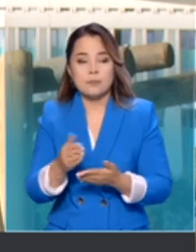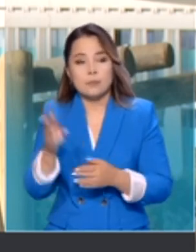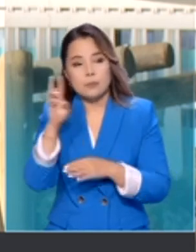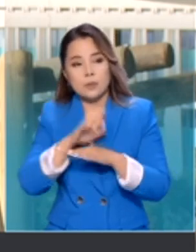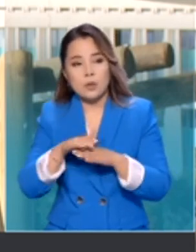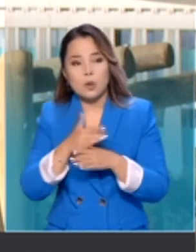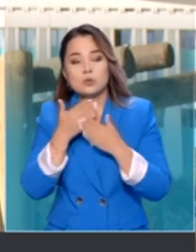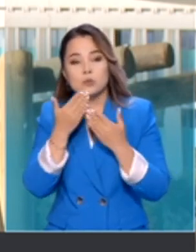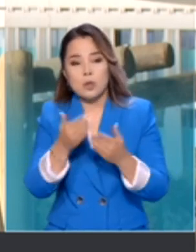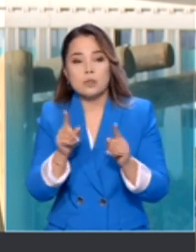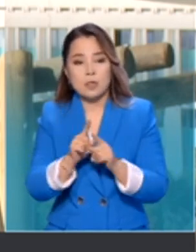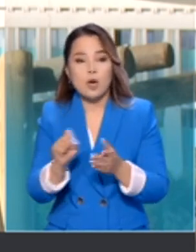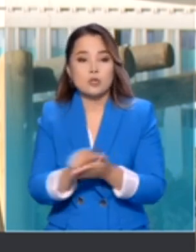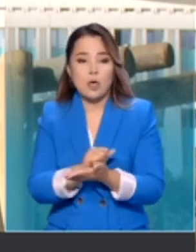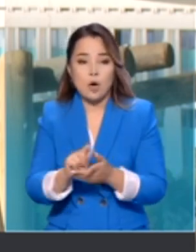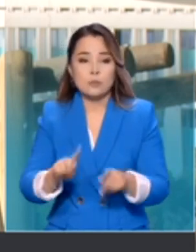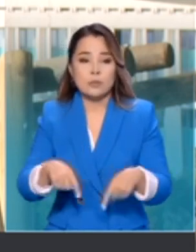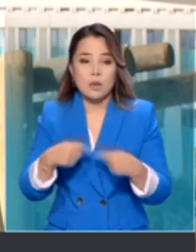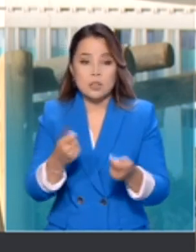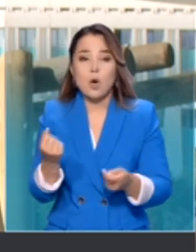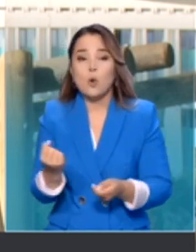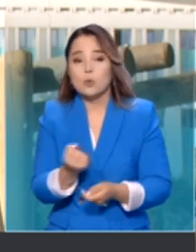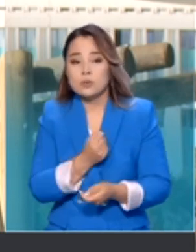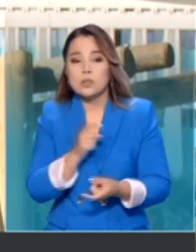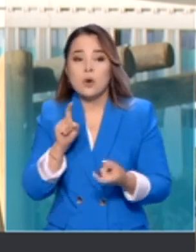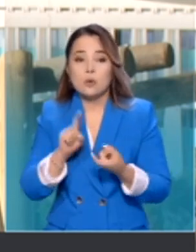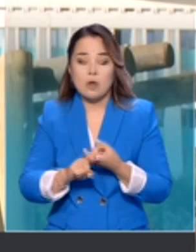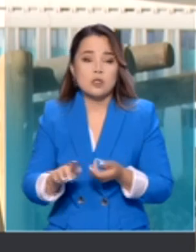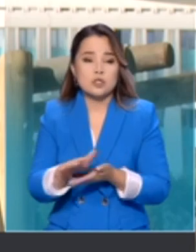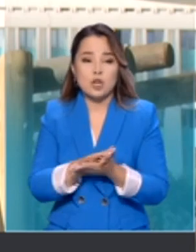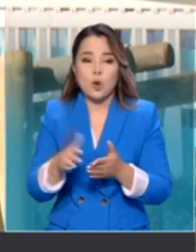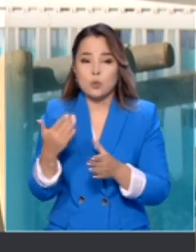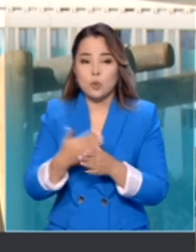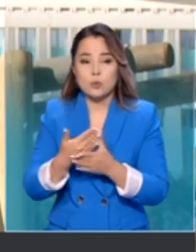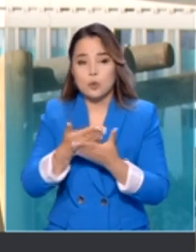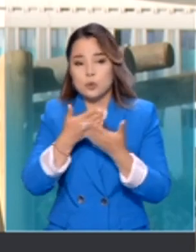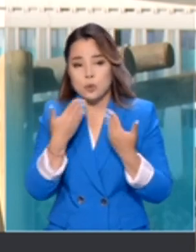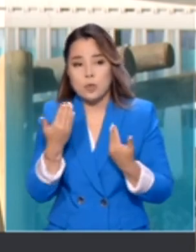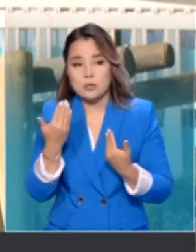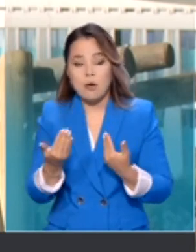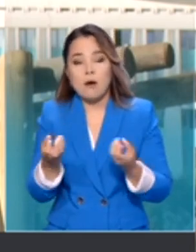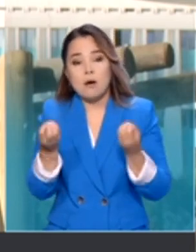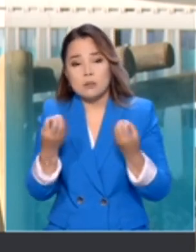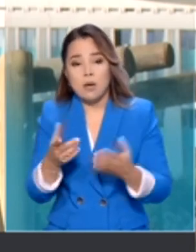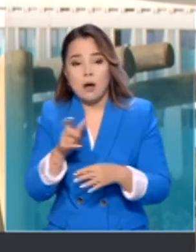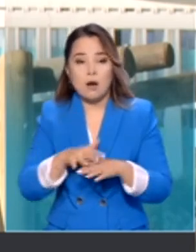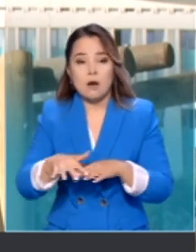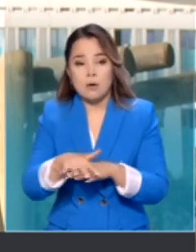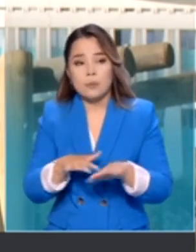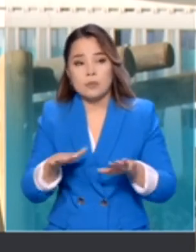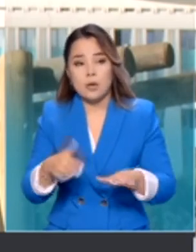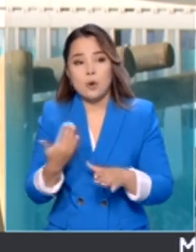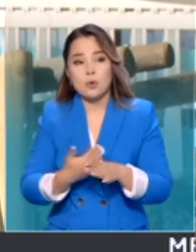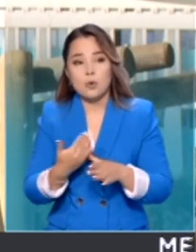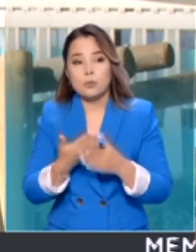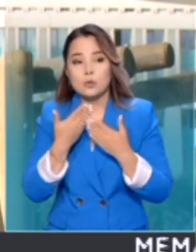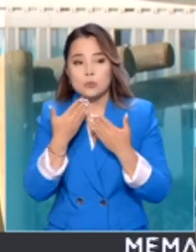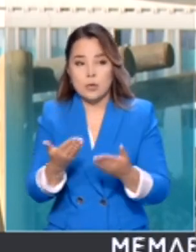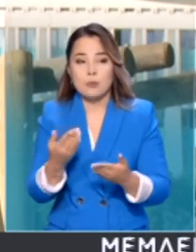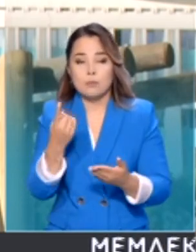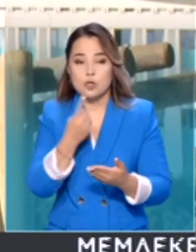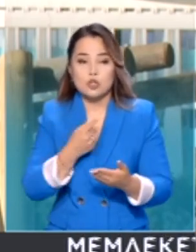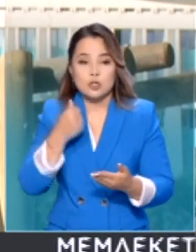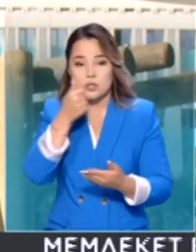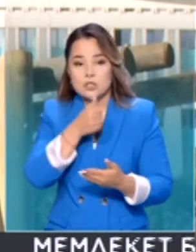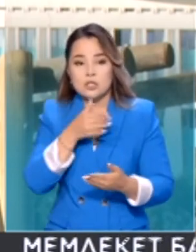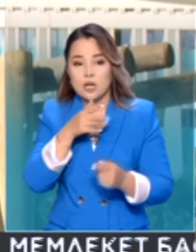Мемлекетке жүгіндік, документтер тапсырдық. Өкінішке орай ол жақтан енді ешқандай көмек болмаған соң қарапайым халықтардан көмек сұрап, осы бір